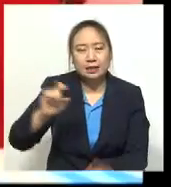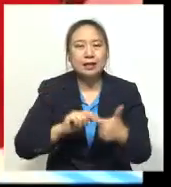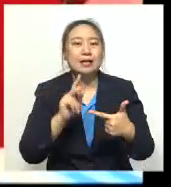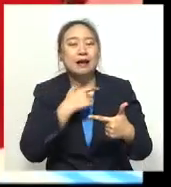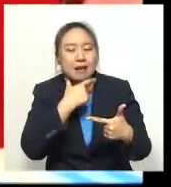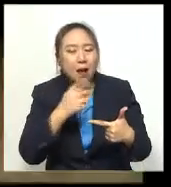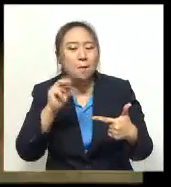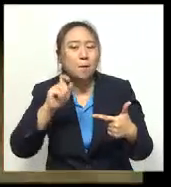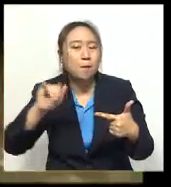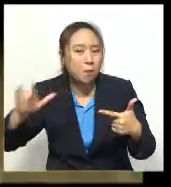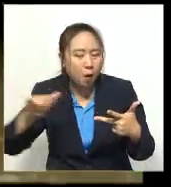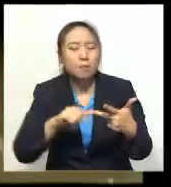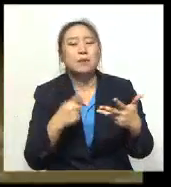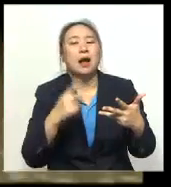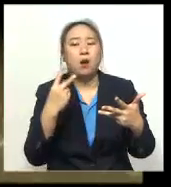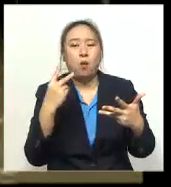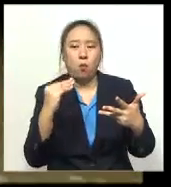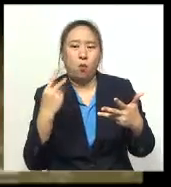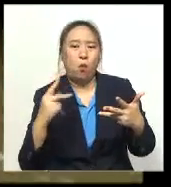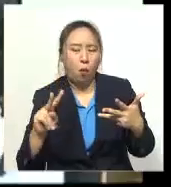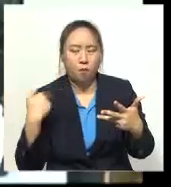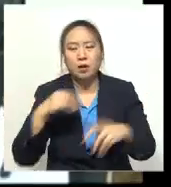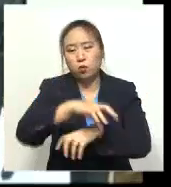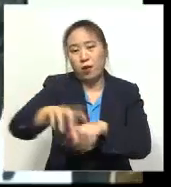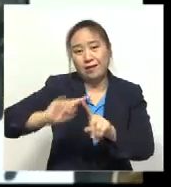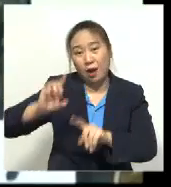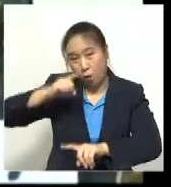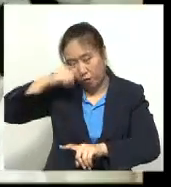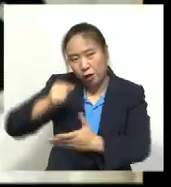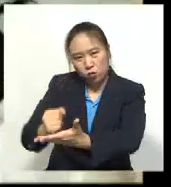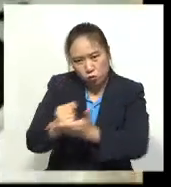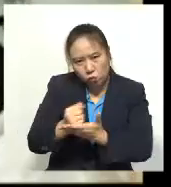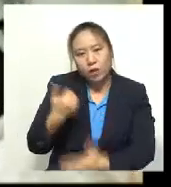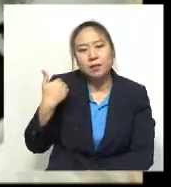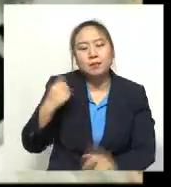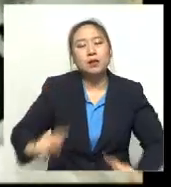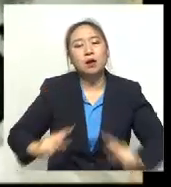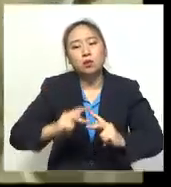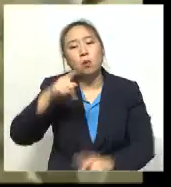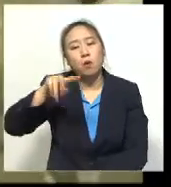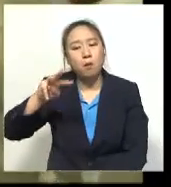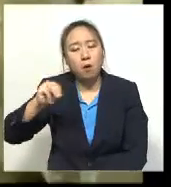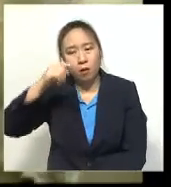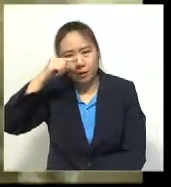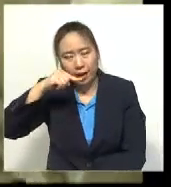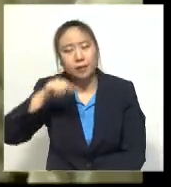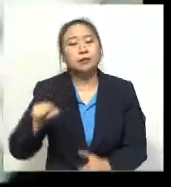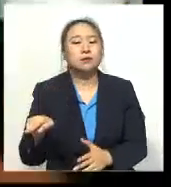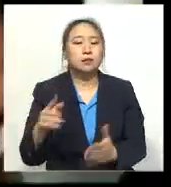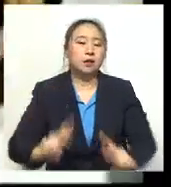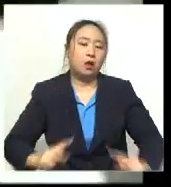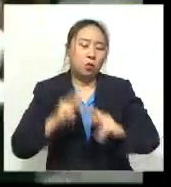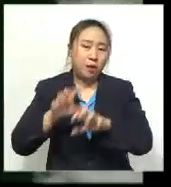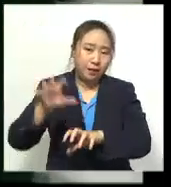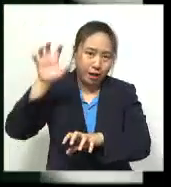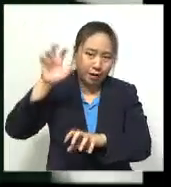โคตลอดระยะเวลาได้รับความช่วยเหลือจากหลายหน่วยงานของไทยนะคะไม่ว่าจะเป็นกระทรวงการพัฒนาสังคมและความมั่นคงของมนุษย์กระทรว